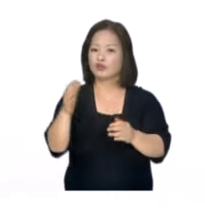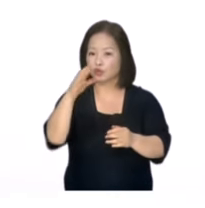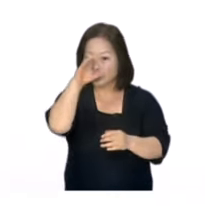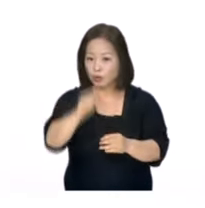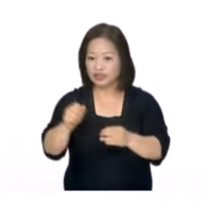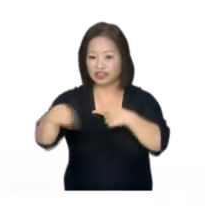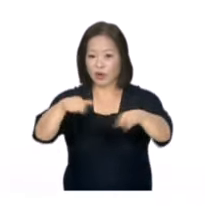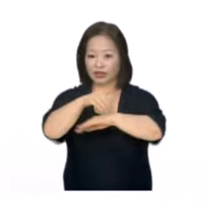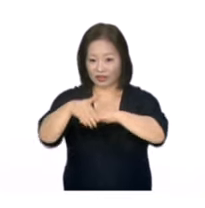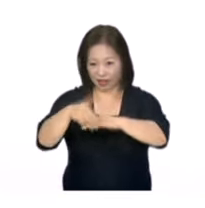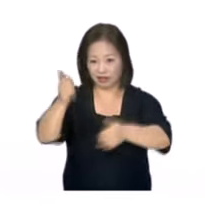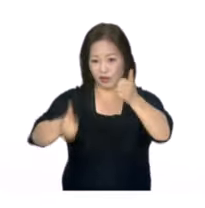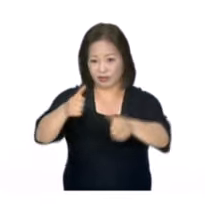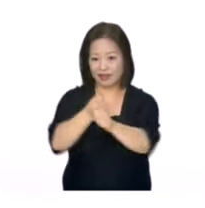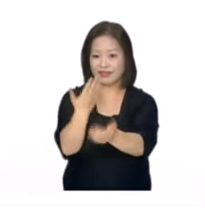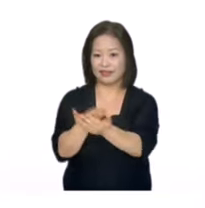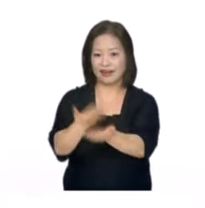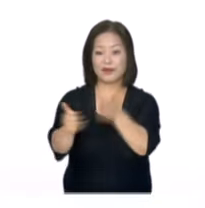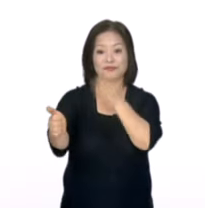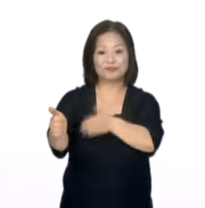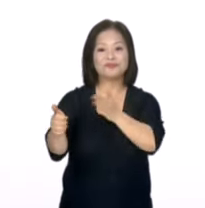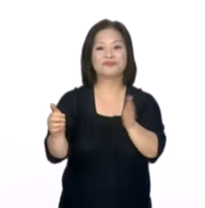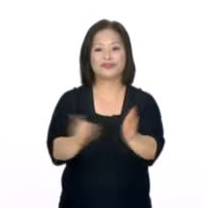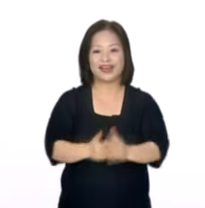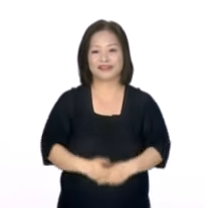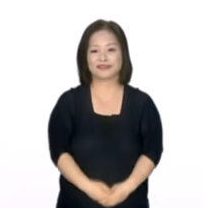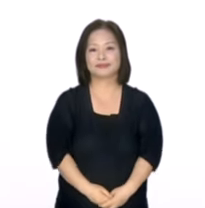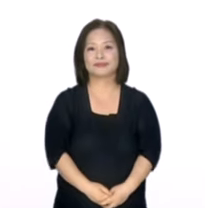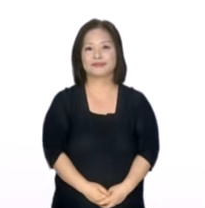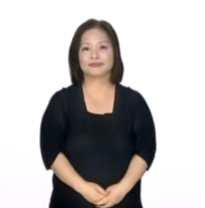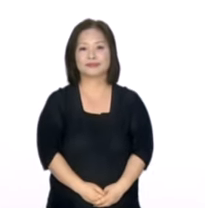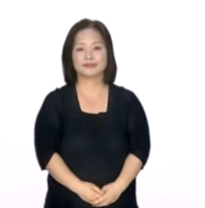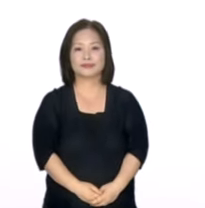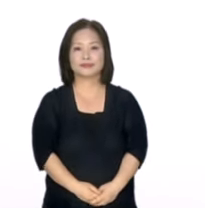협력에 나서길 바랍니다. 연합뉴스TV 윤솔입니다.